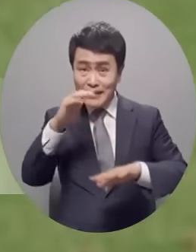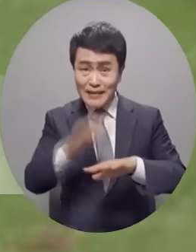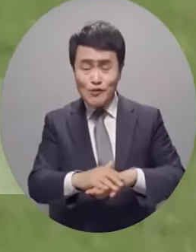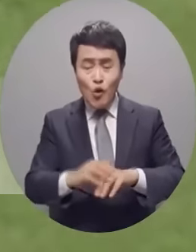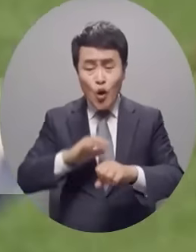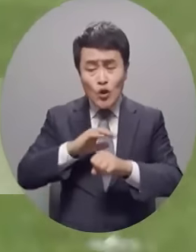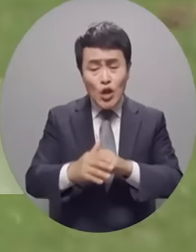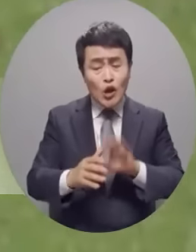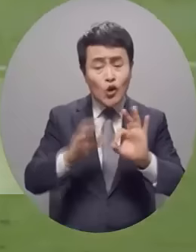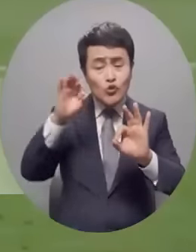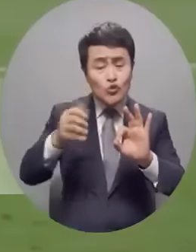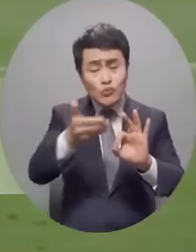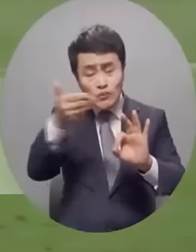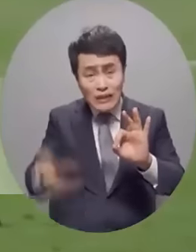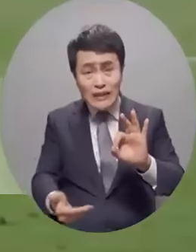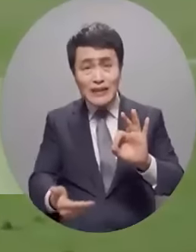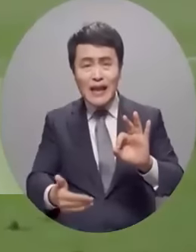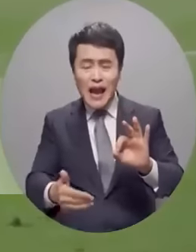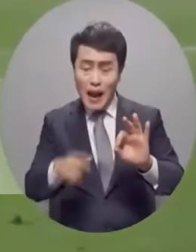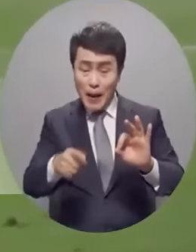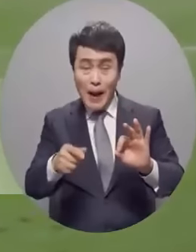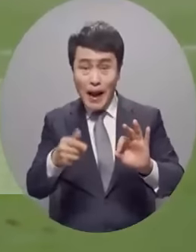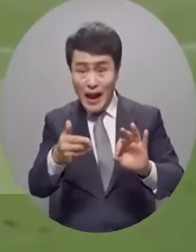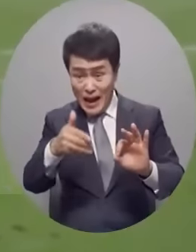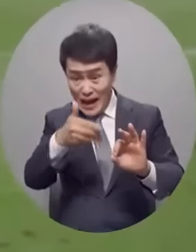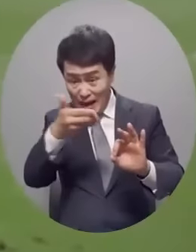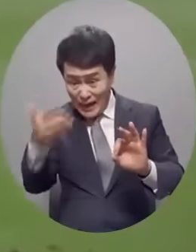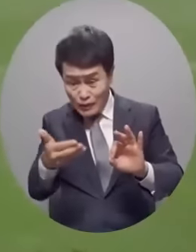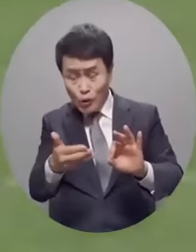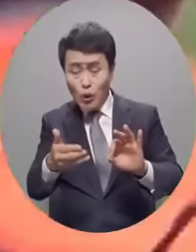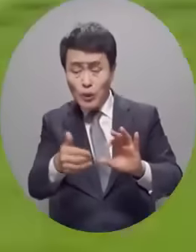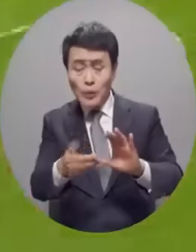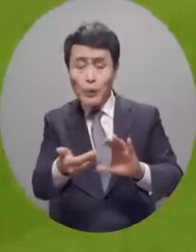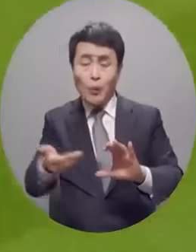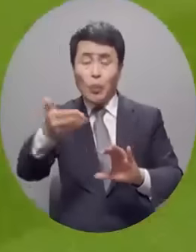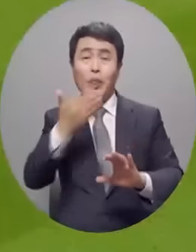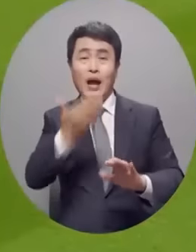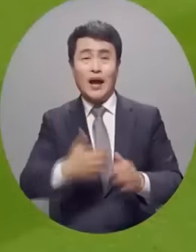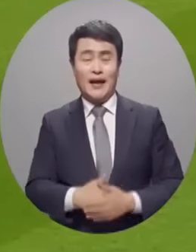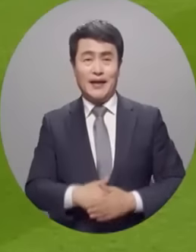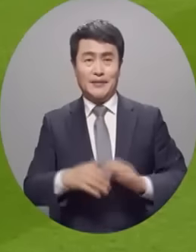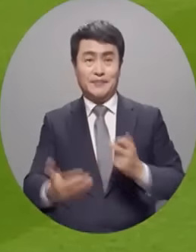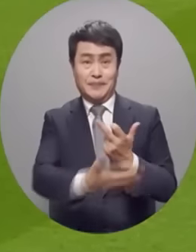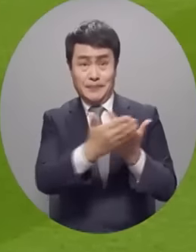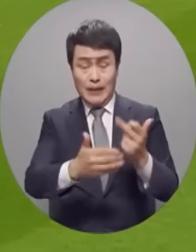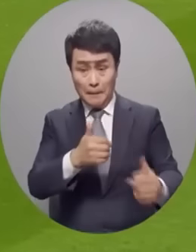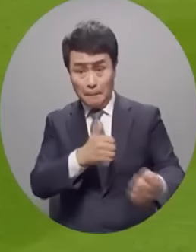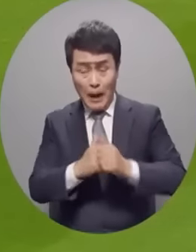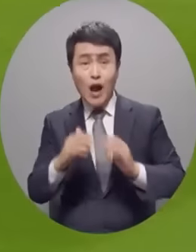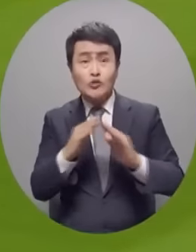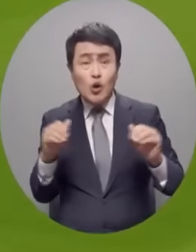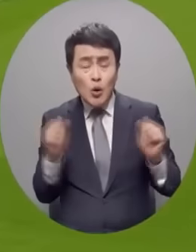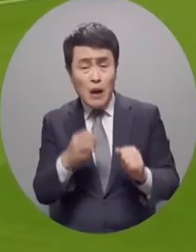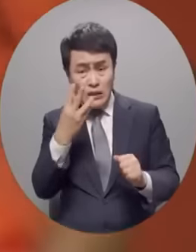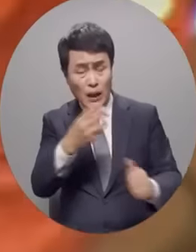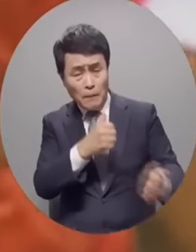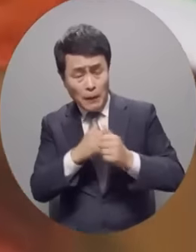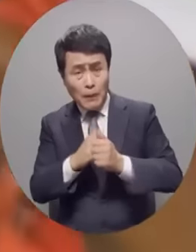대구를 10위로 끌어내리고 강등권에서 한 발 벗어났습니다. 제주에 패한 전북은 3연패에